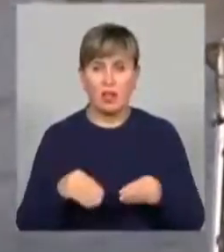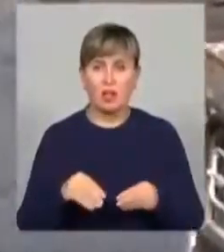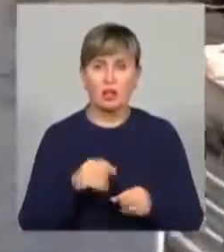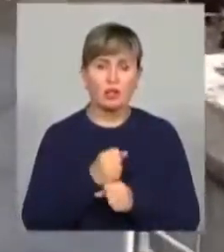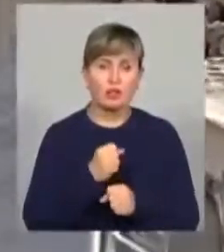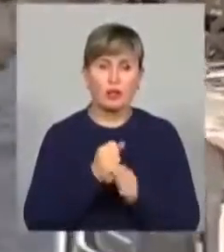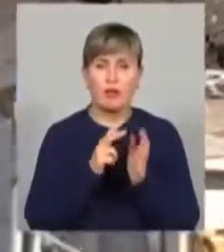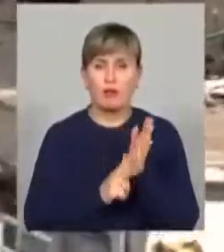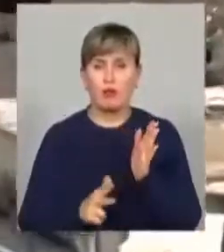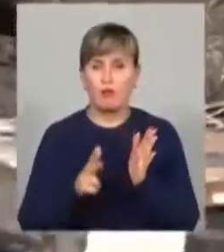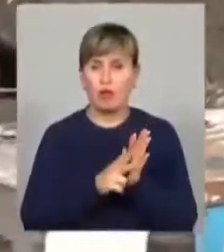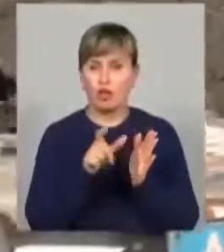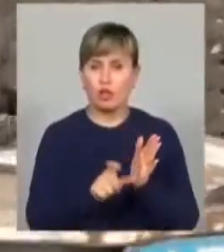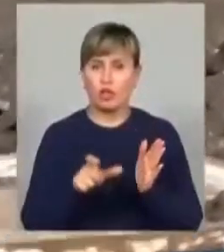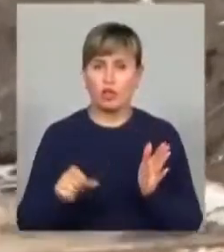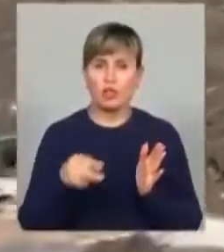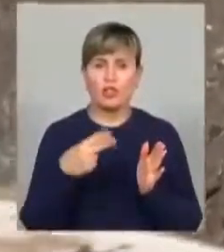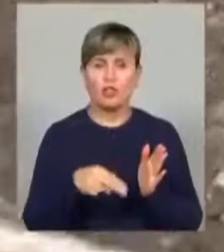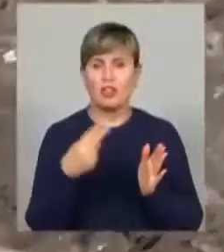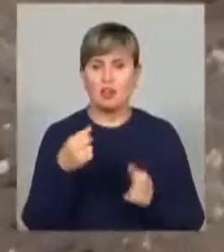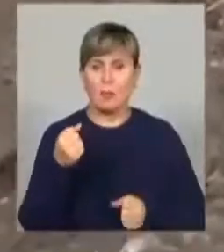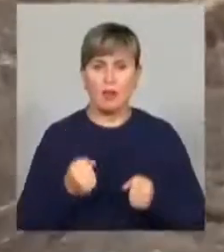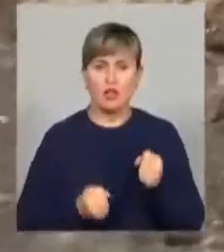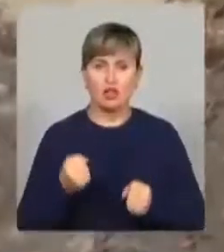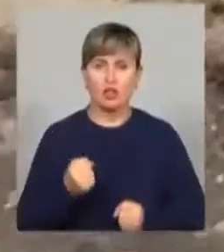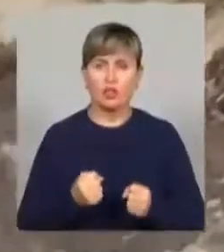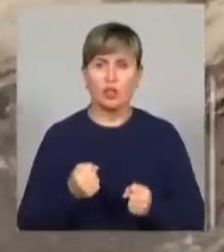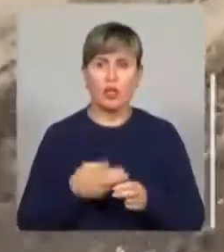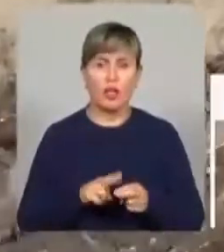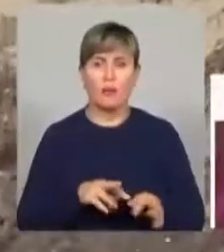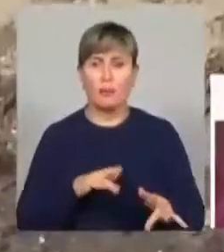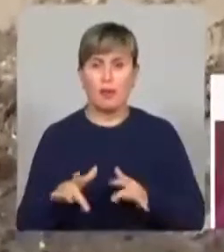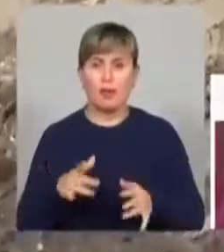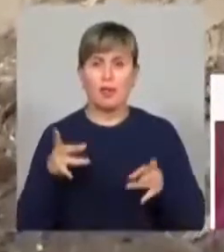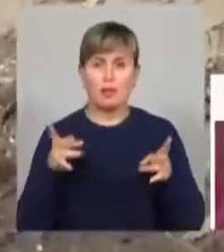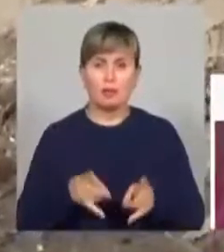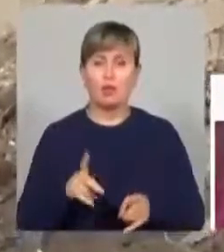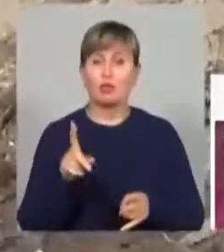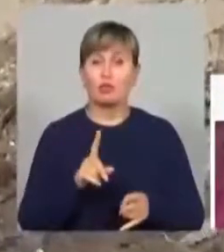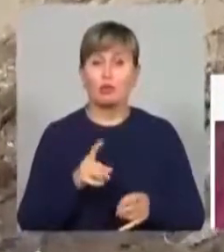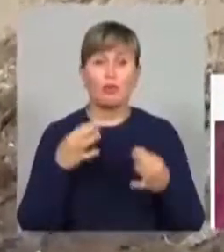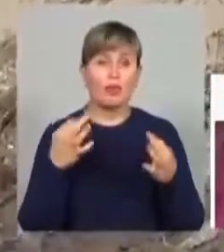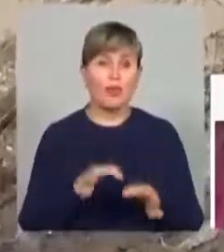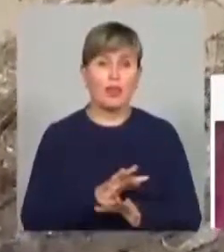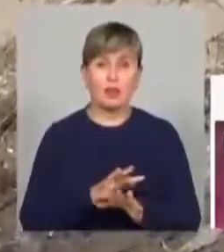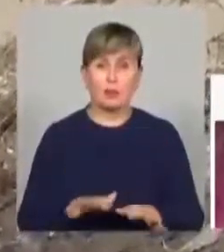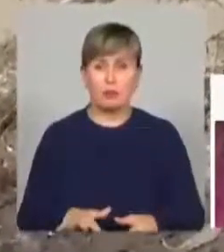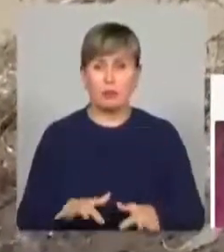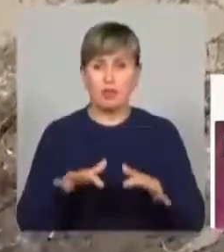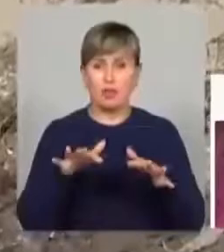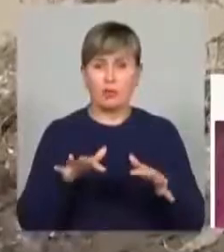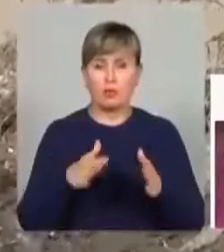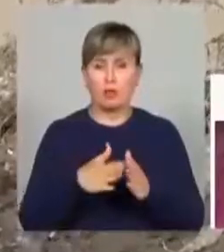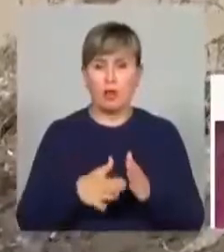88 человек и 22 единицы техники данные мероприятия необходимы чтобы не допустить подтопления жил